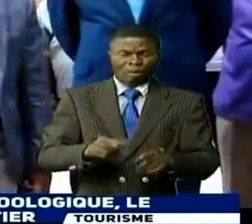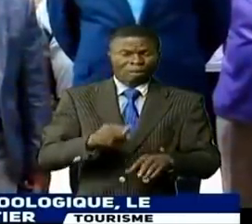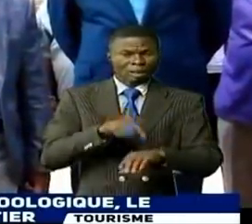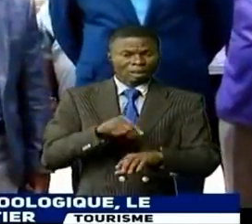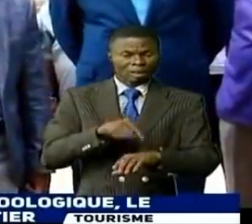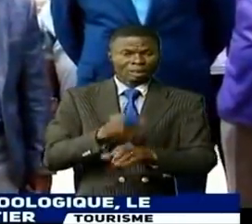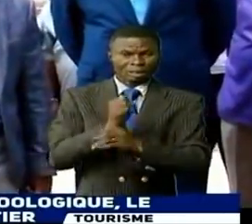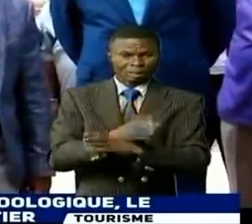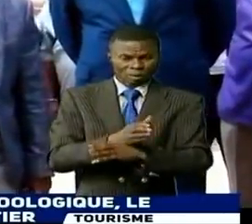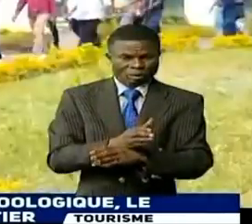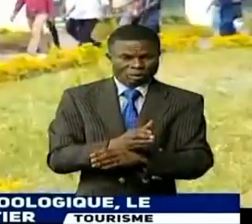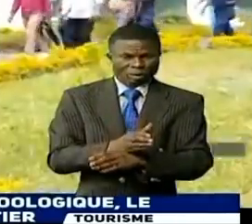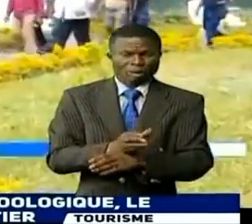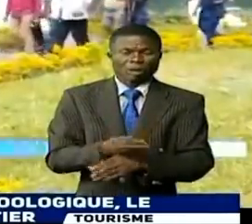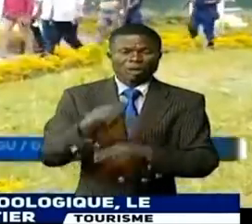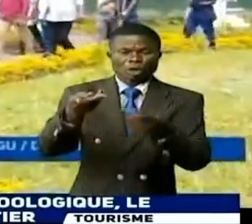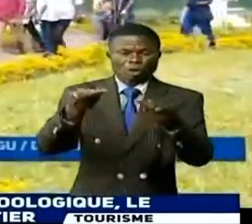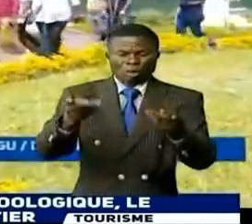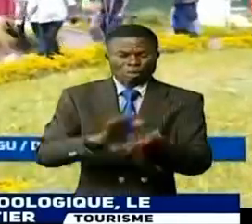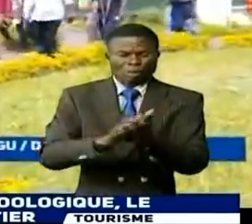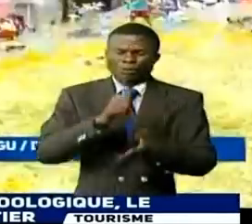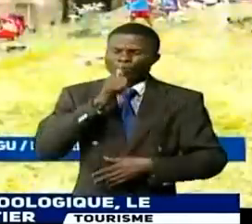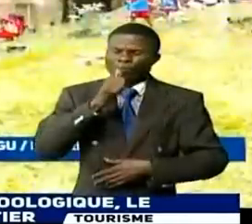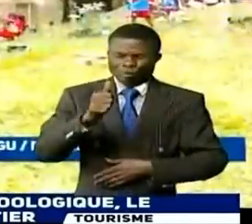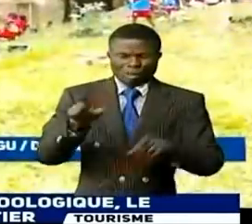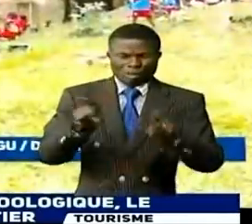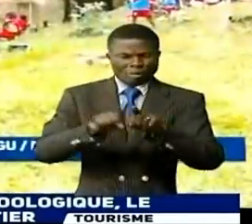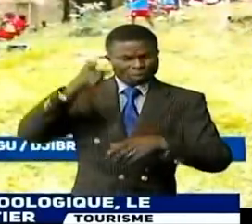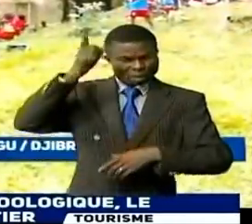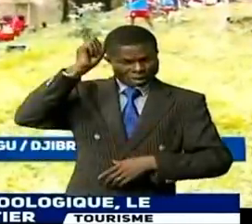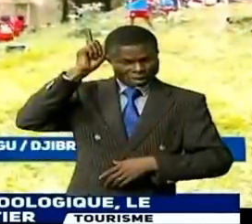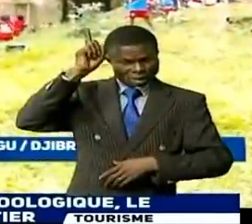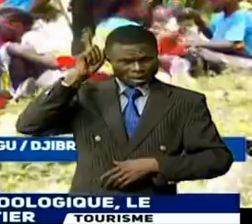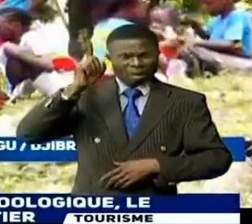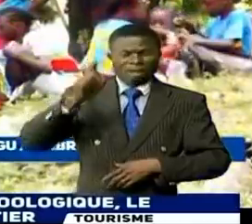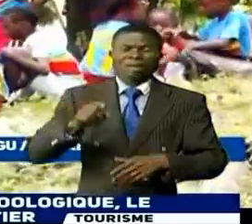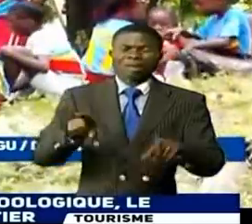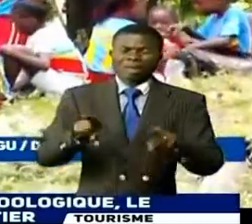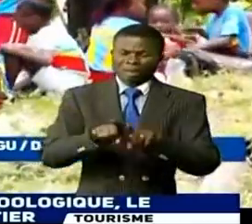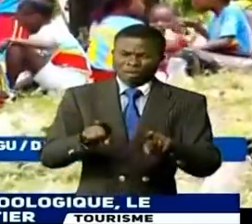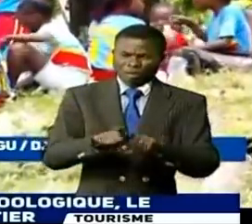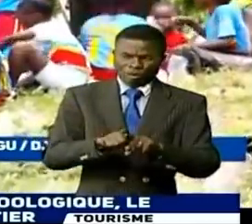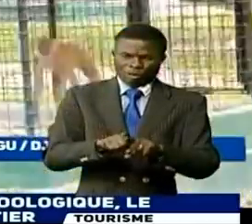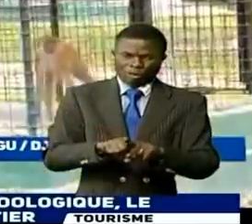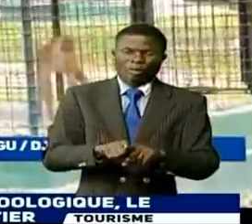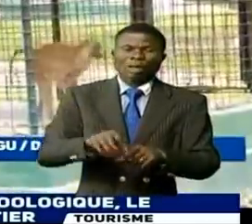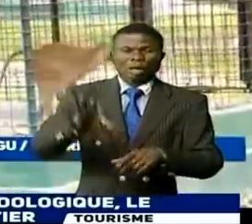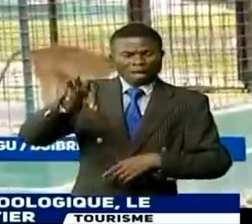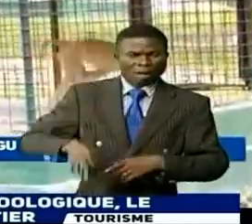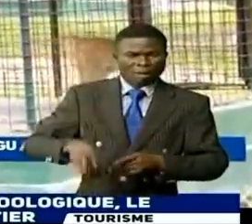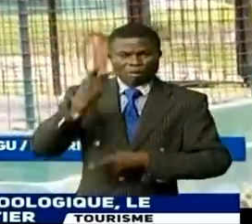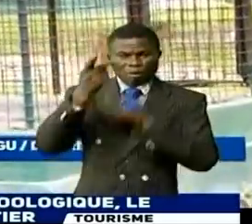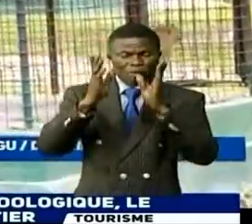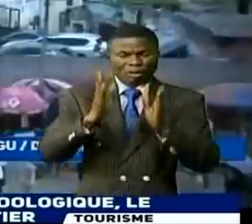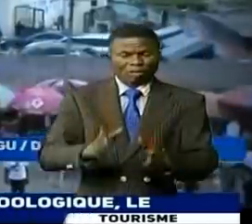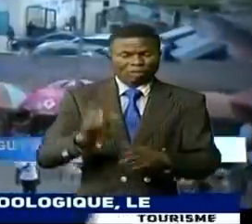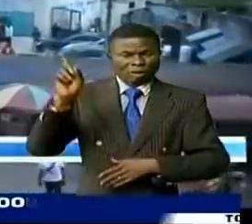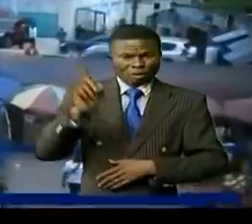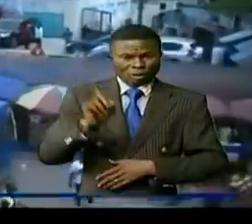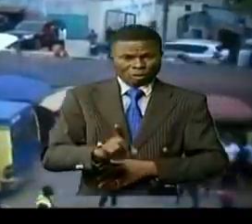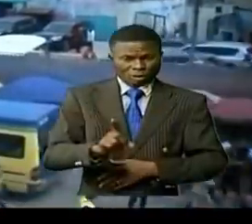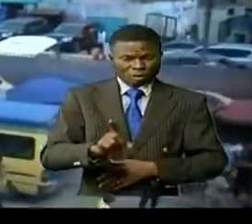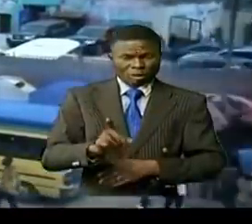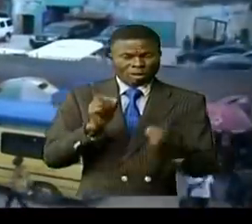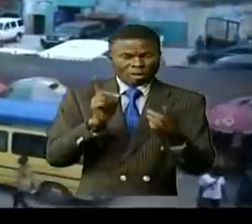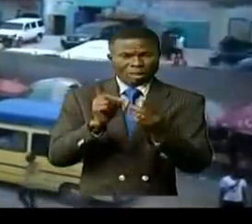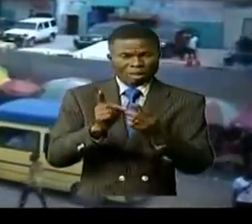de revêtir ces hauts lieux du tourisme équinois de sa plus belle robe, et ce, au bénéfice des visiteurs friands du contact